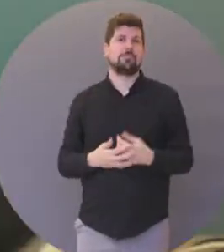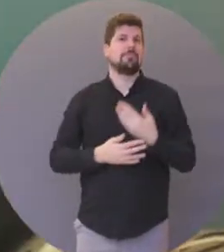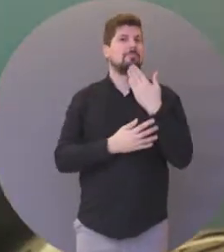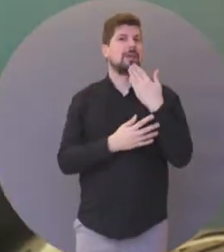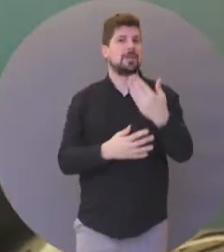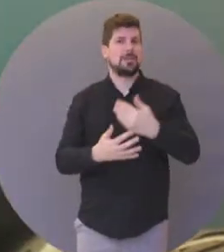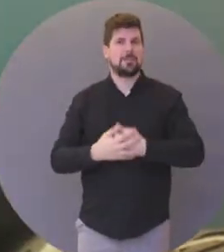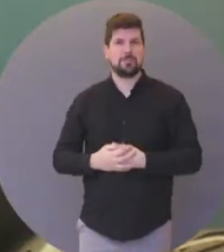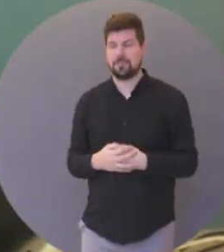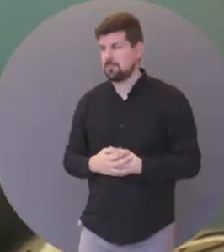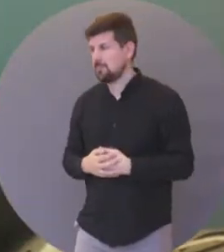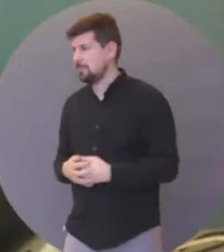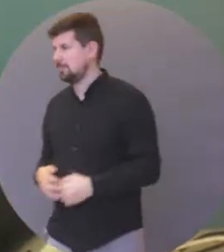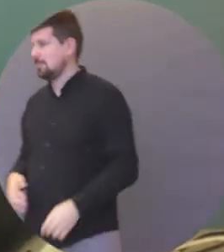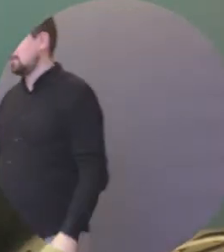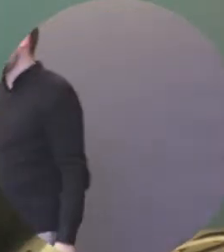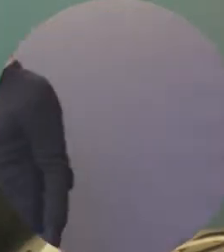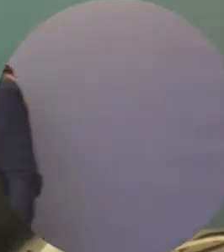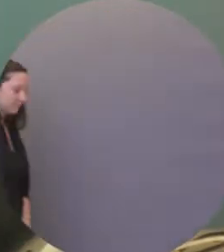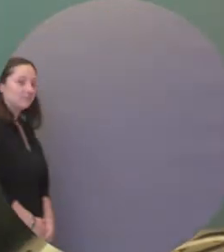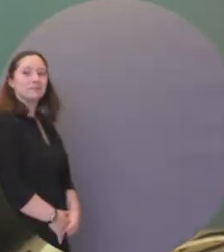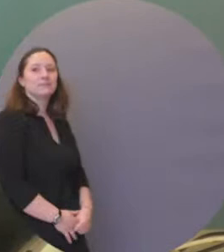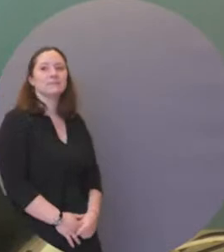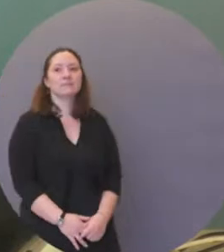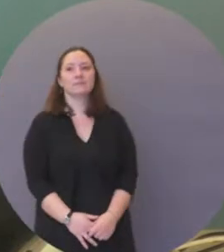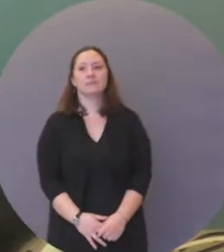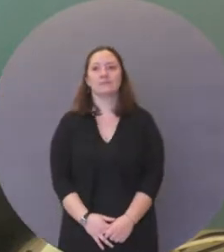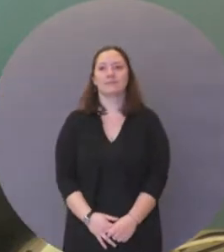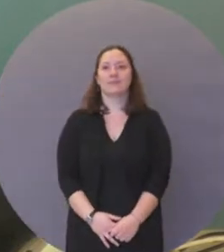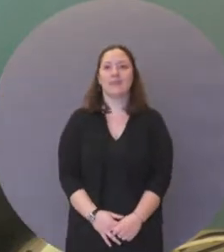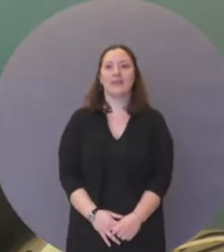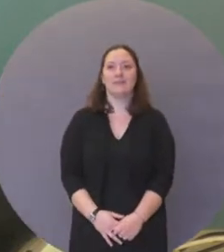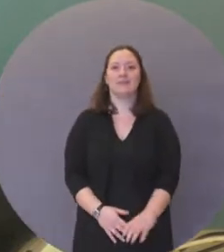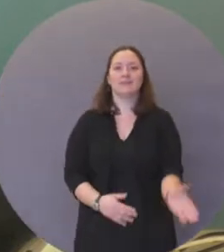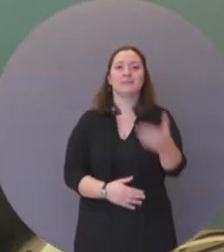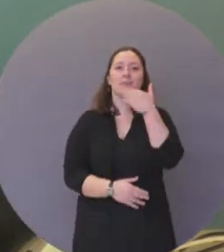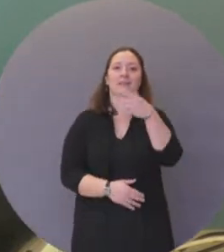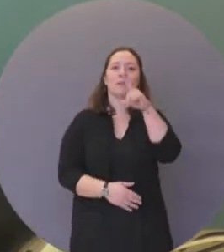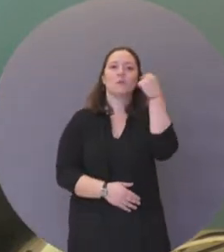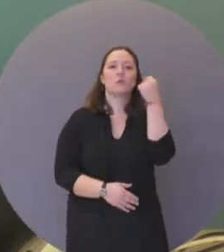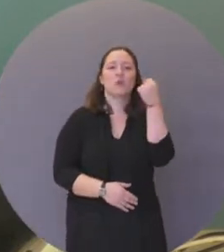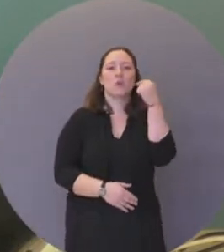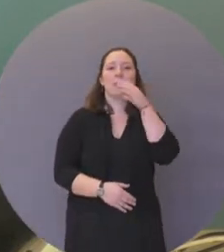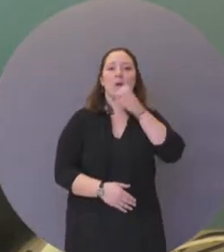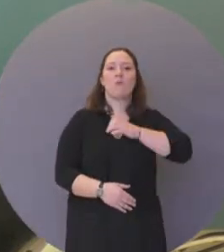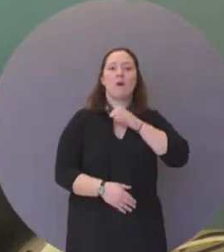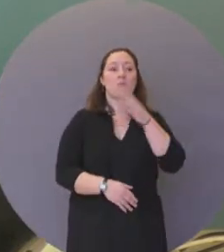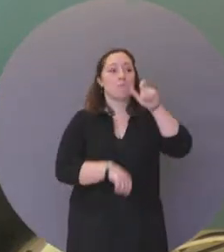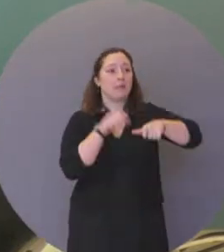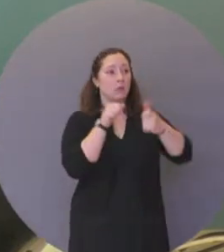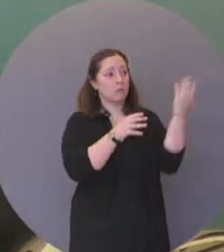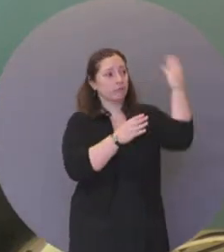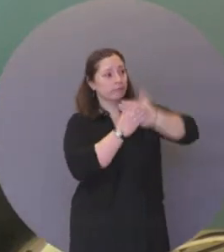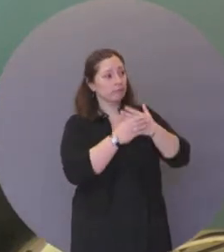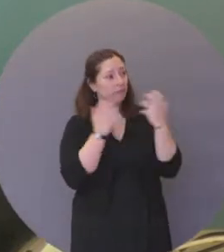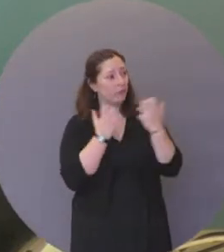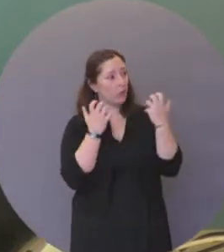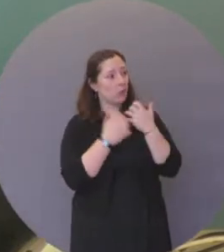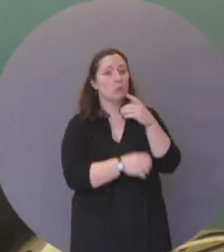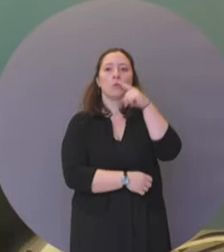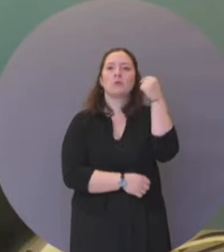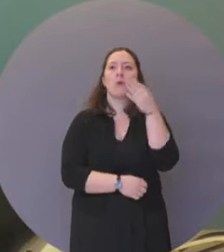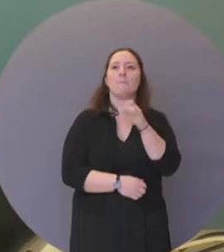merci Monsieur alors y a-t-il des demandes de parole mes chers collègues oui monsieur